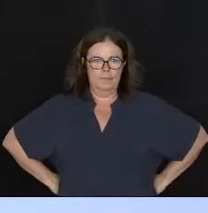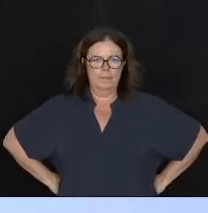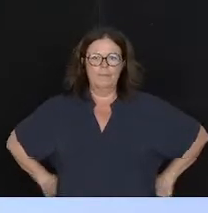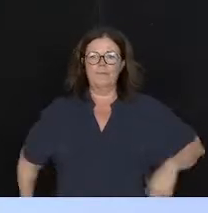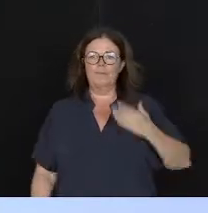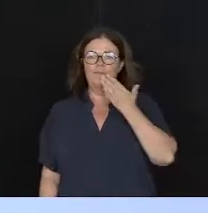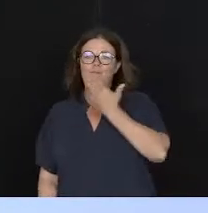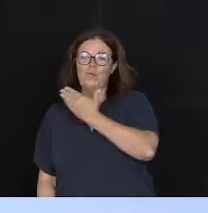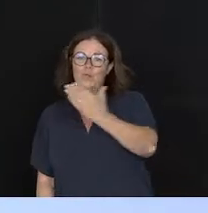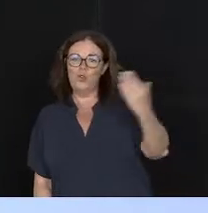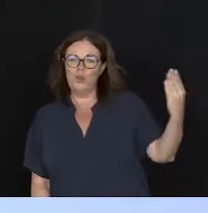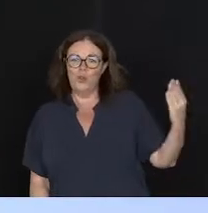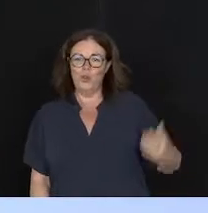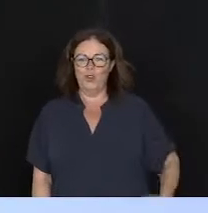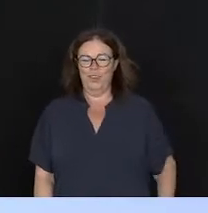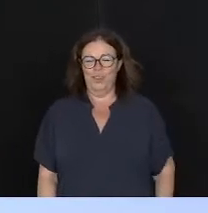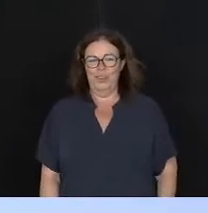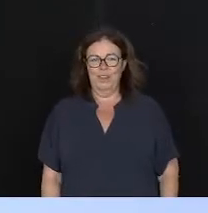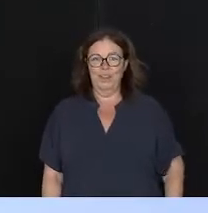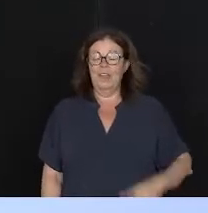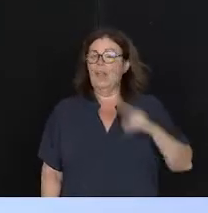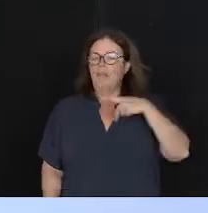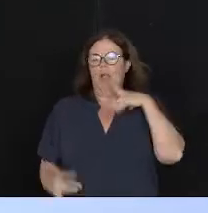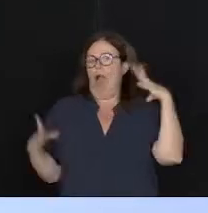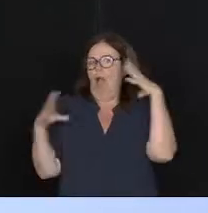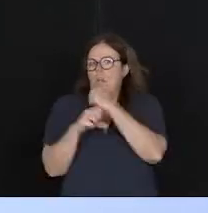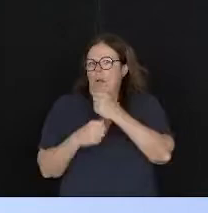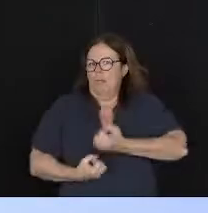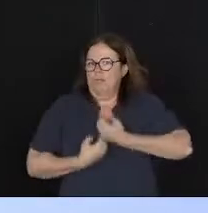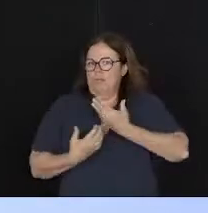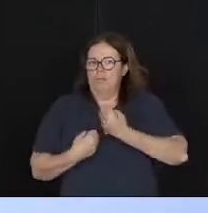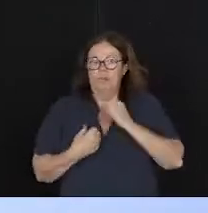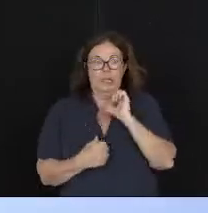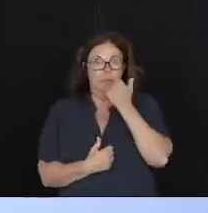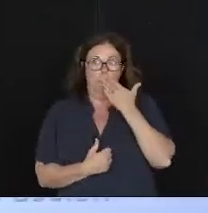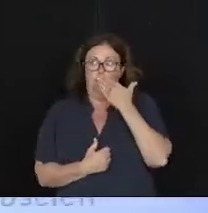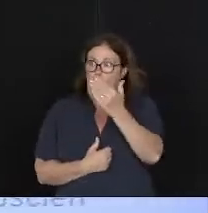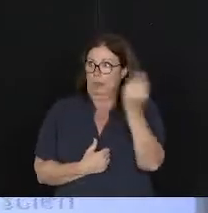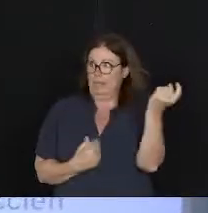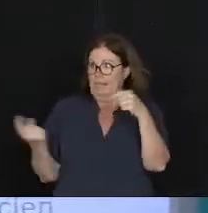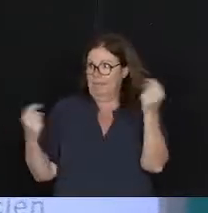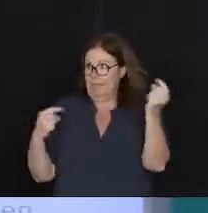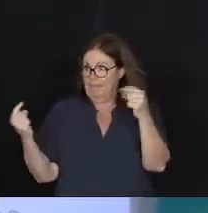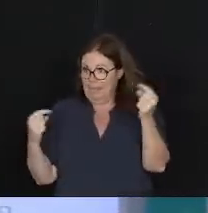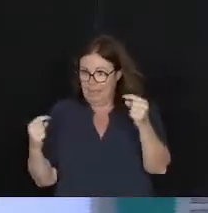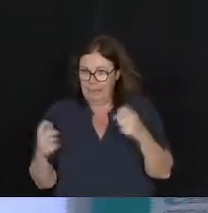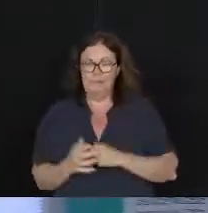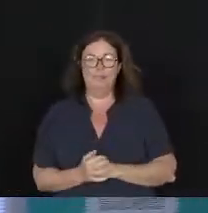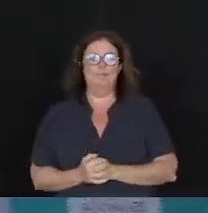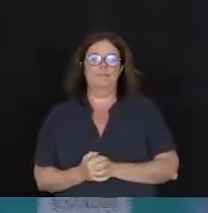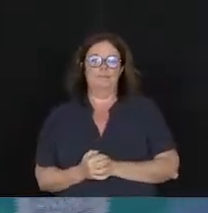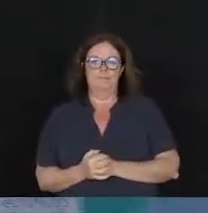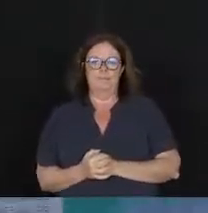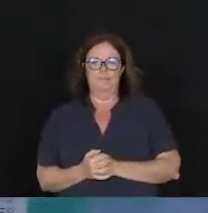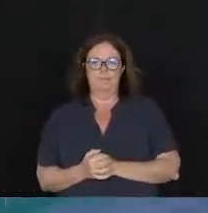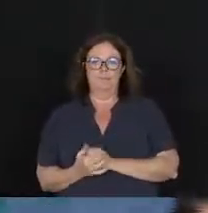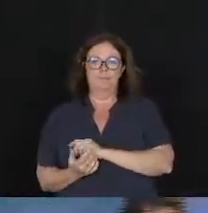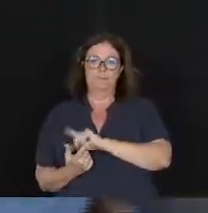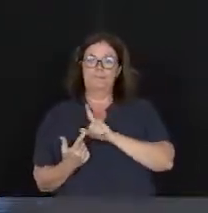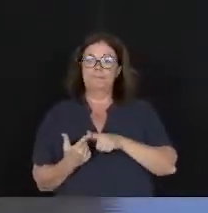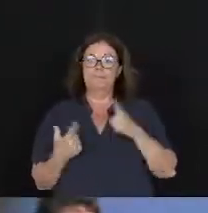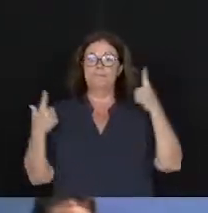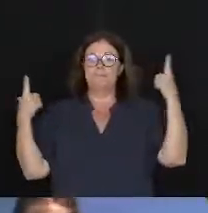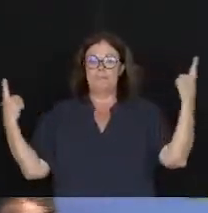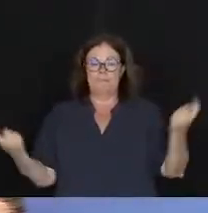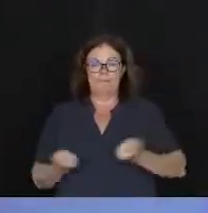Bonjour tout le monde, je serai très très brève, c'est juste pour vous remercier d'être ici, pour vous dire que donc le